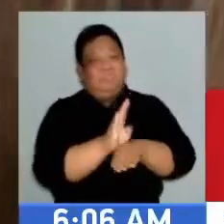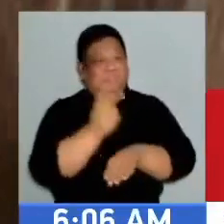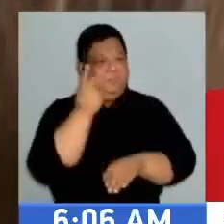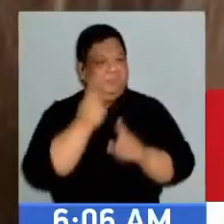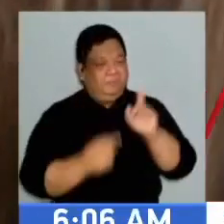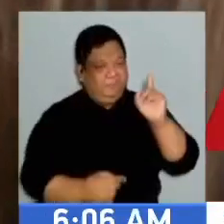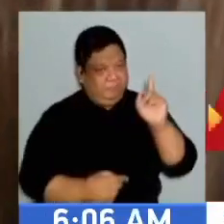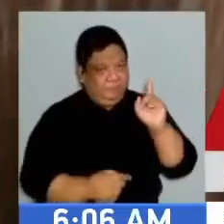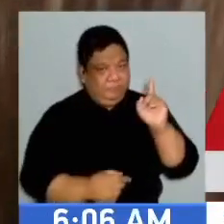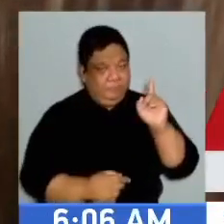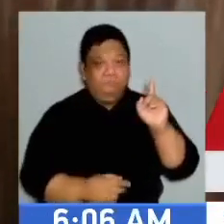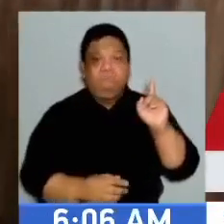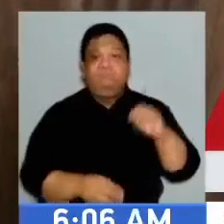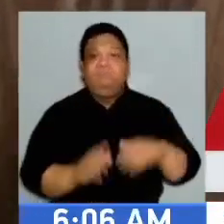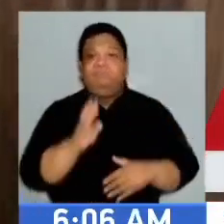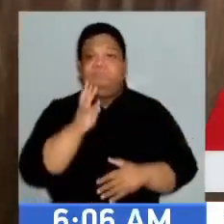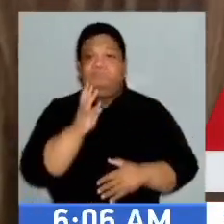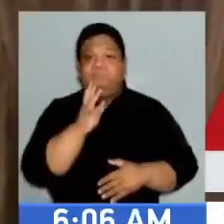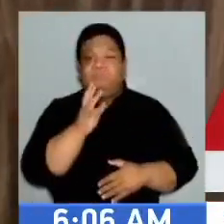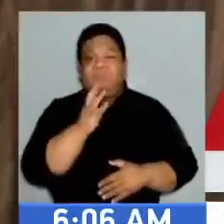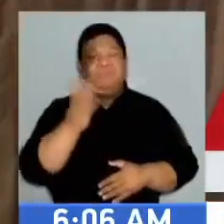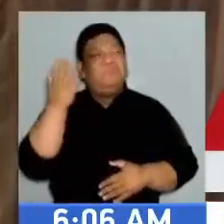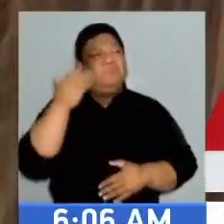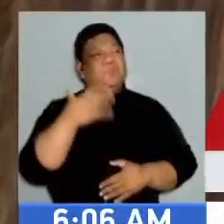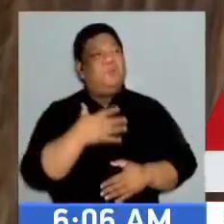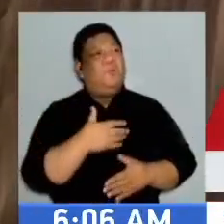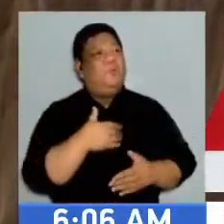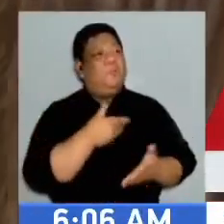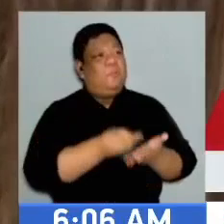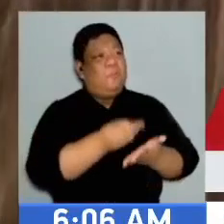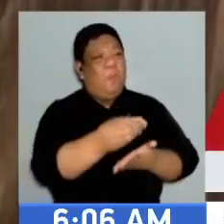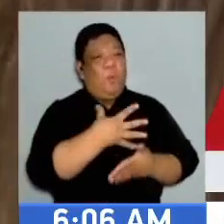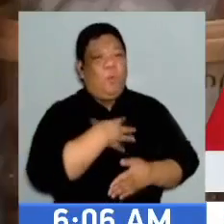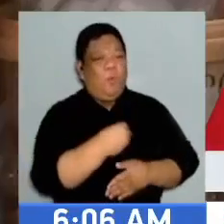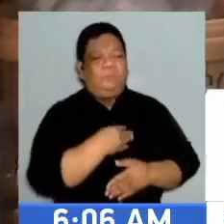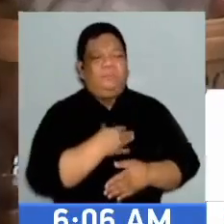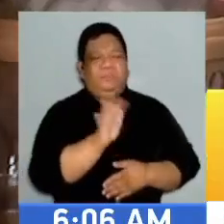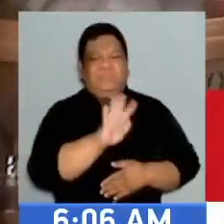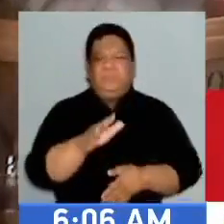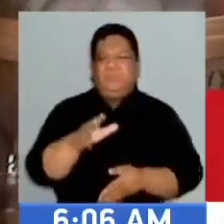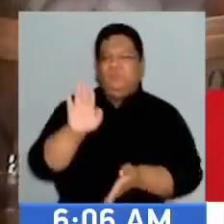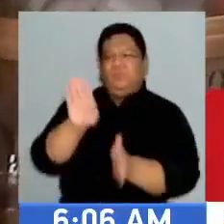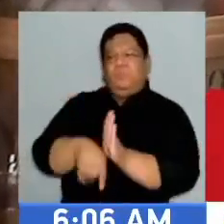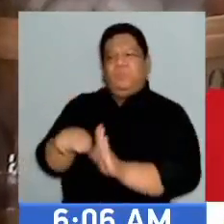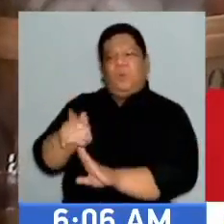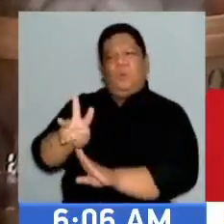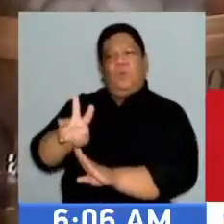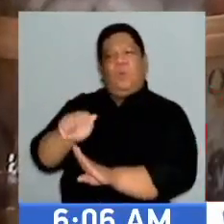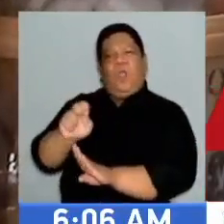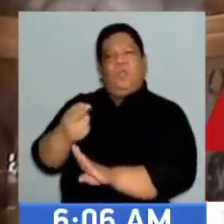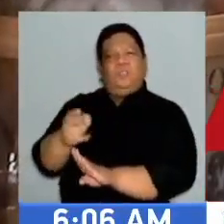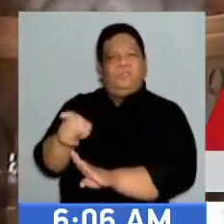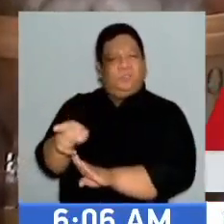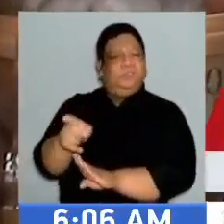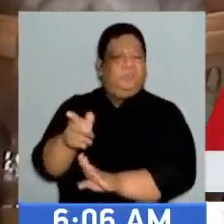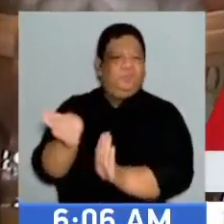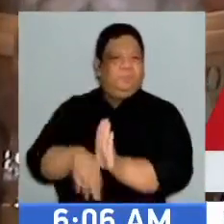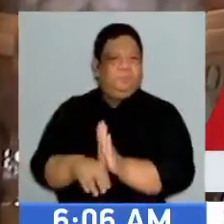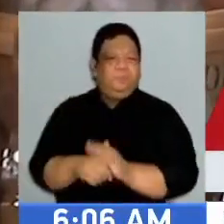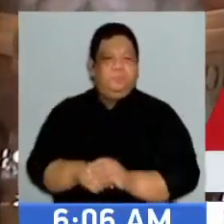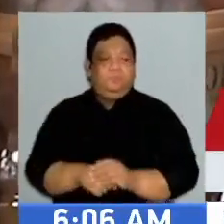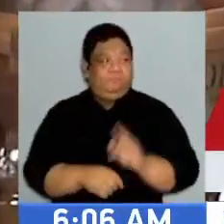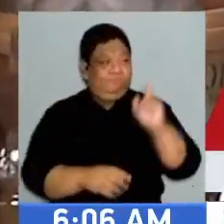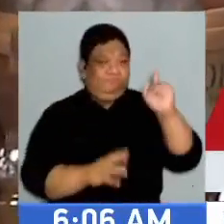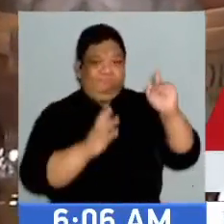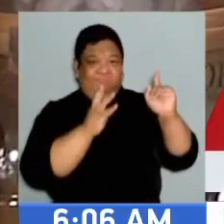binibili ko pu ngayon nagwas na po ako kasi mas mas mura ang was Hindi naman pa bumababa ang ano asukal